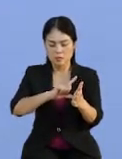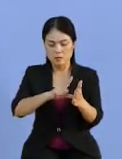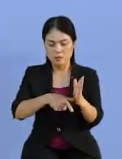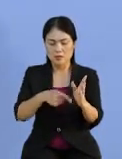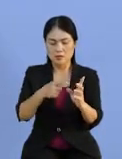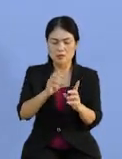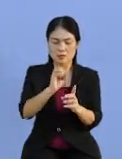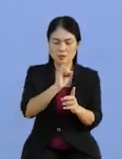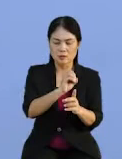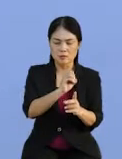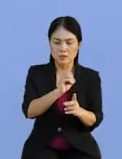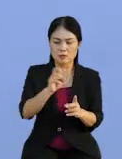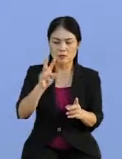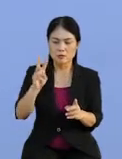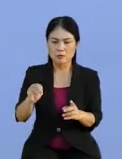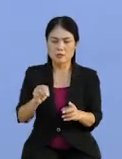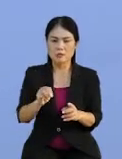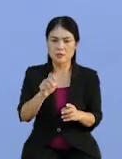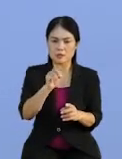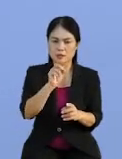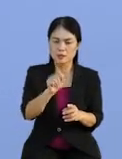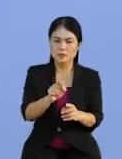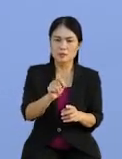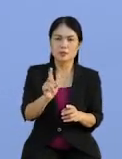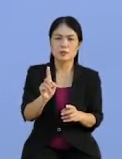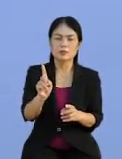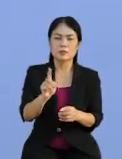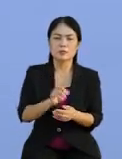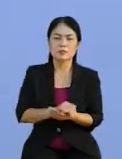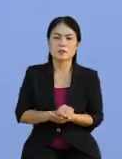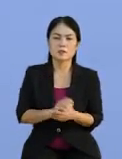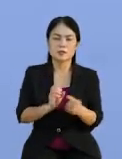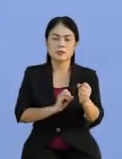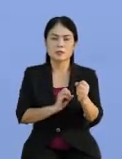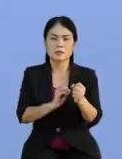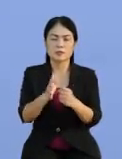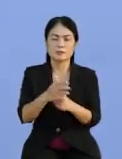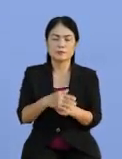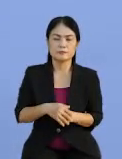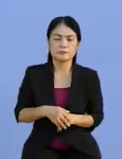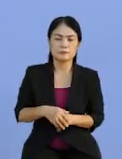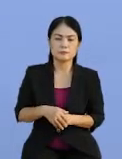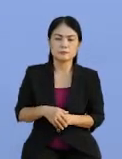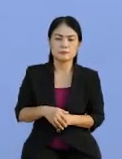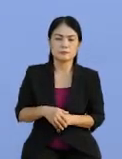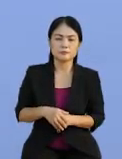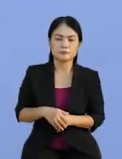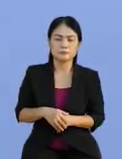ồ an nơi trắng trong nó nà mùi bà ta hả lời dân chấp đám